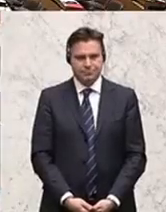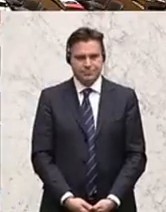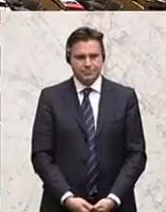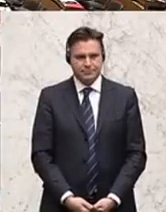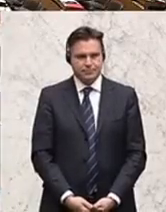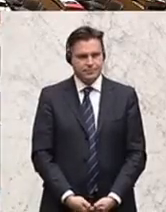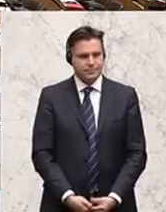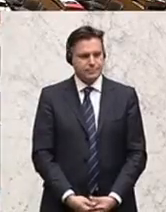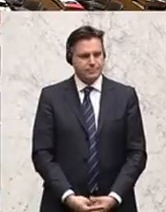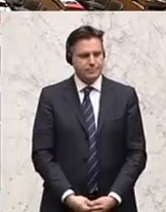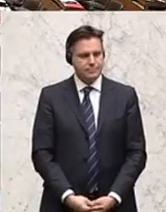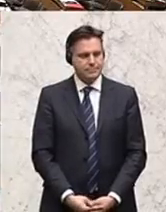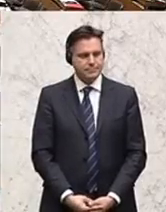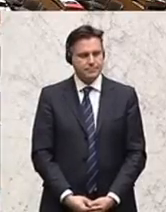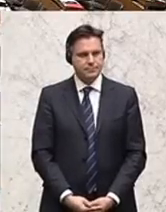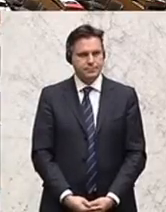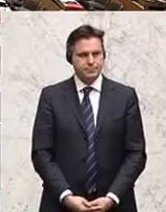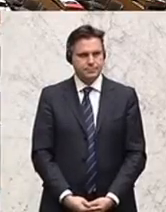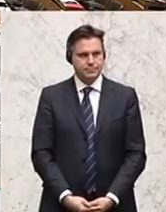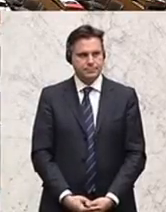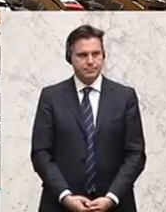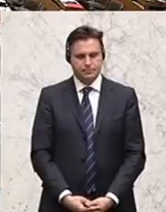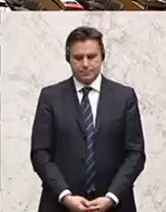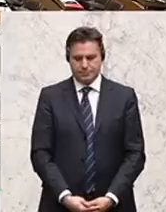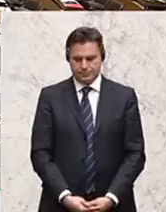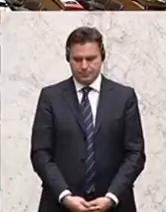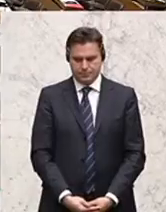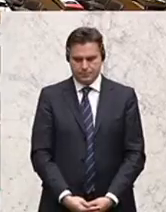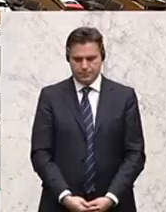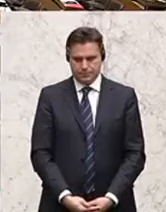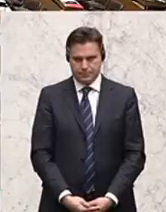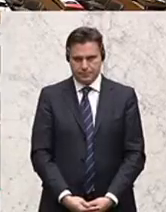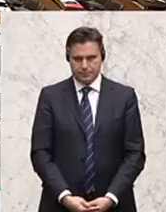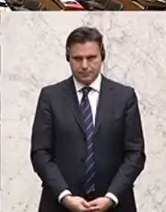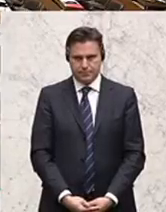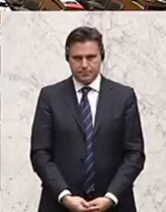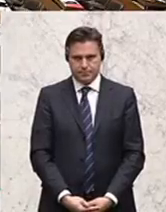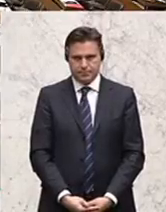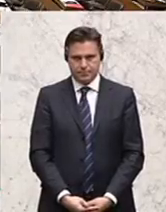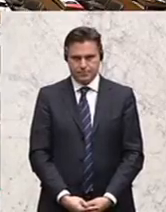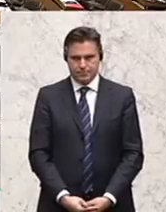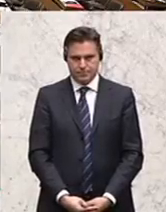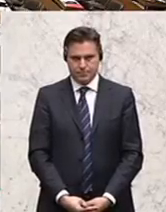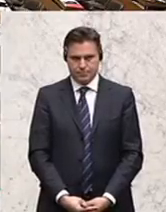Als nächster Redner am Wort ist Franz Josef Hoheinig, Behindertensprecher der ÖVP.